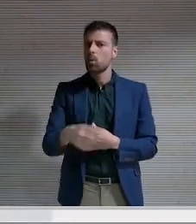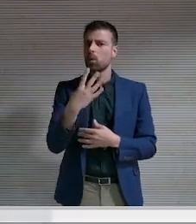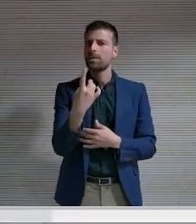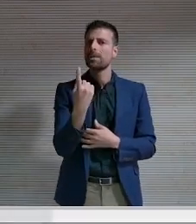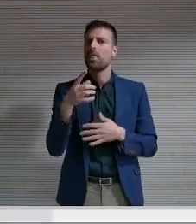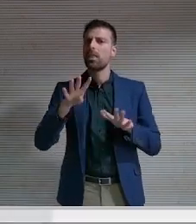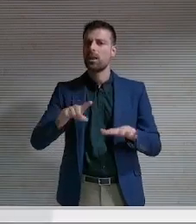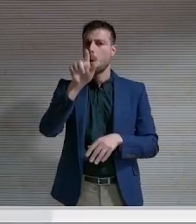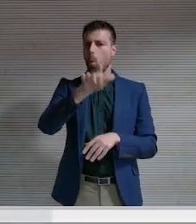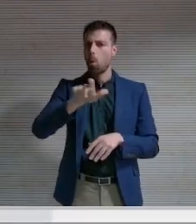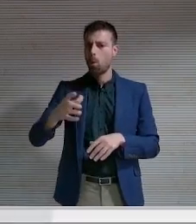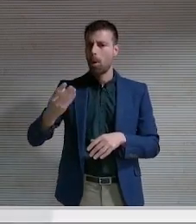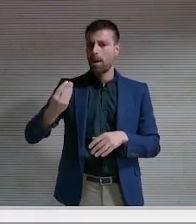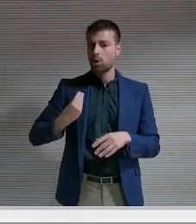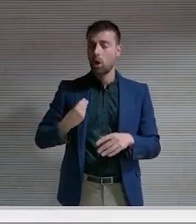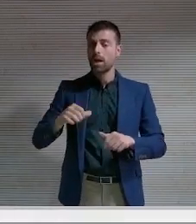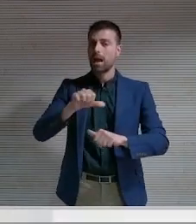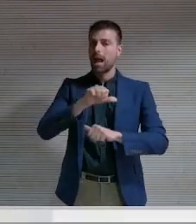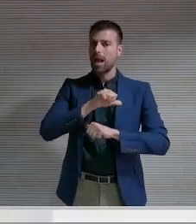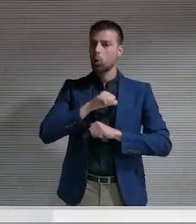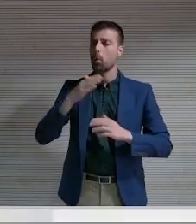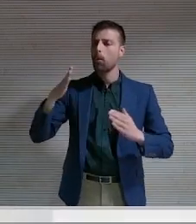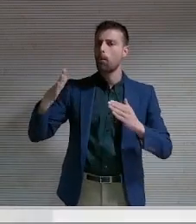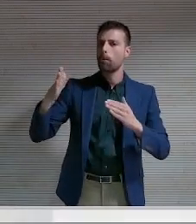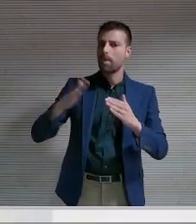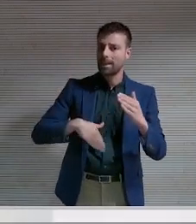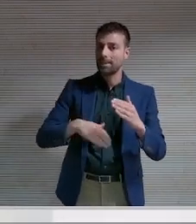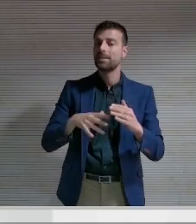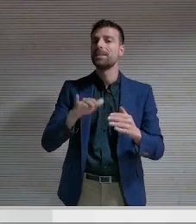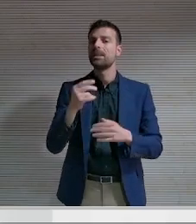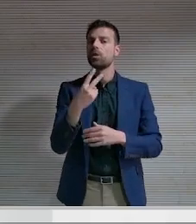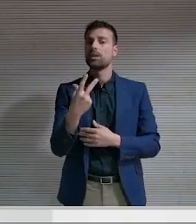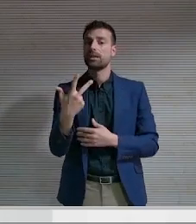56.419 persones en situació d'atur menys i